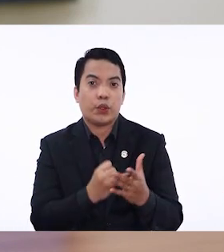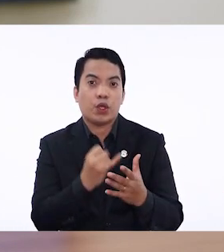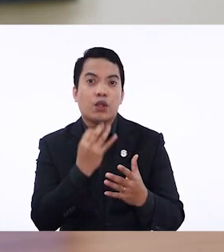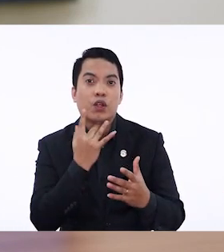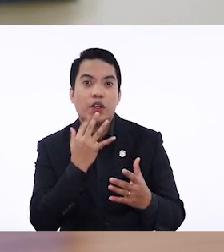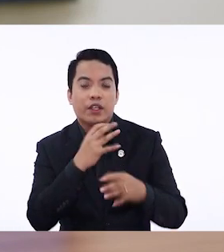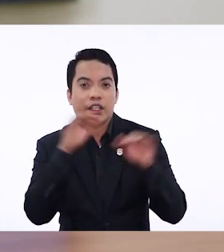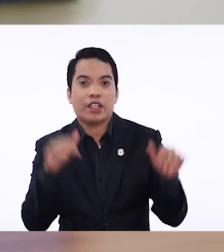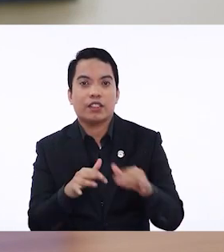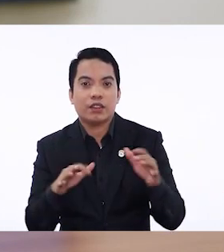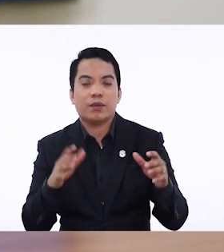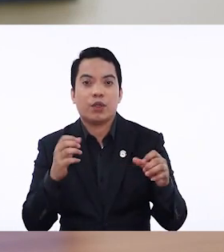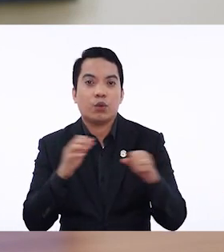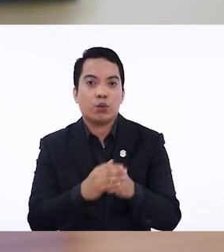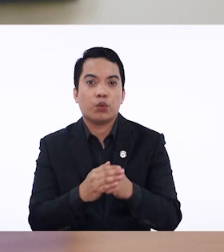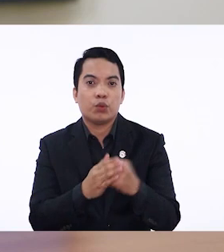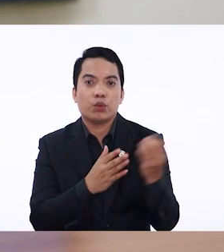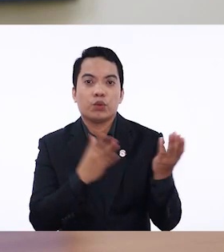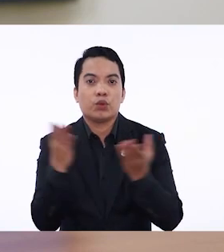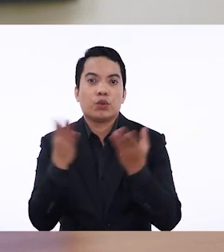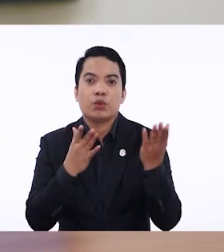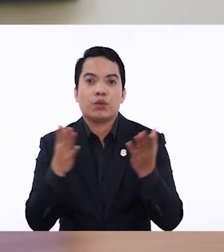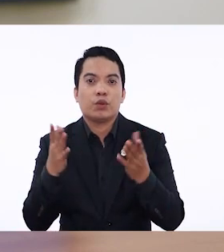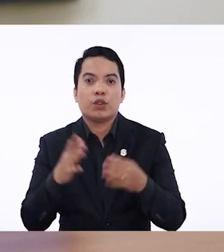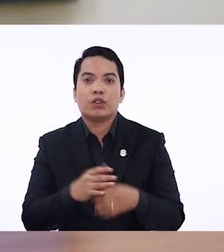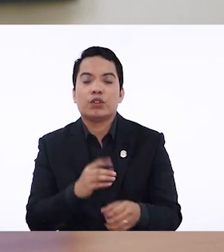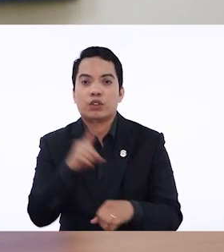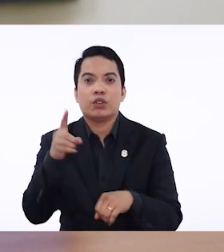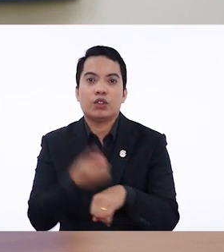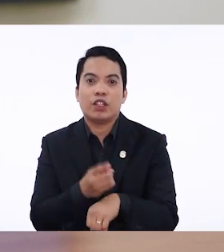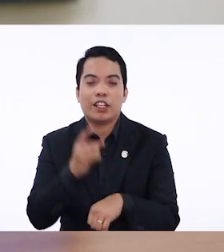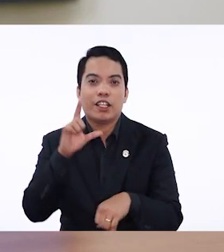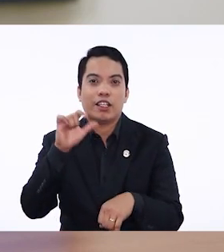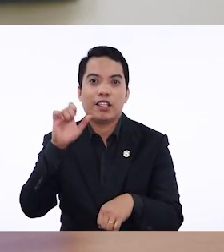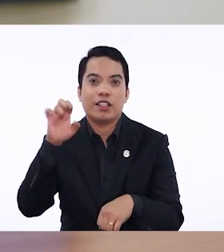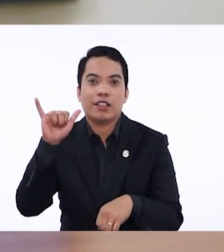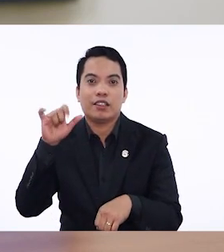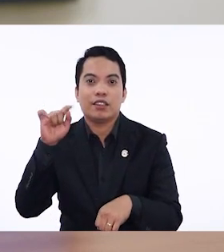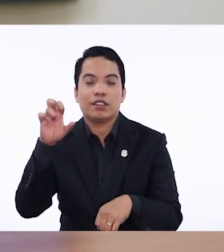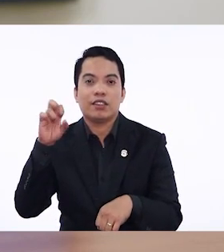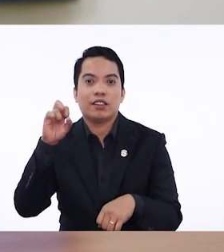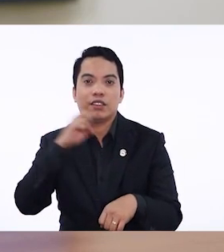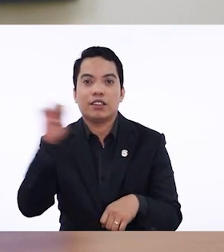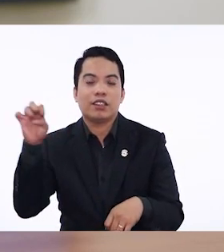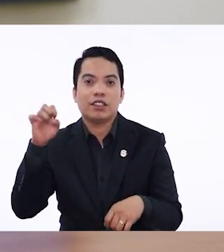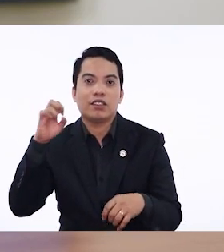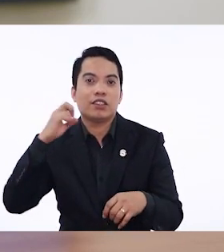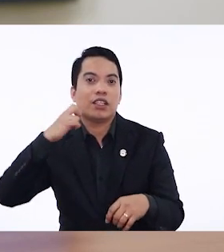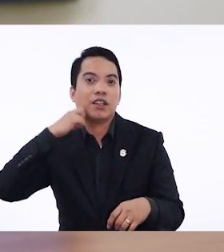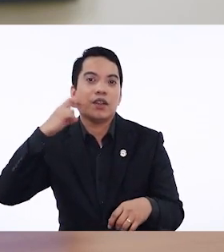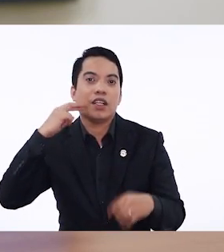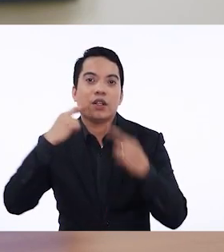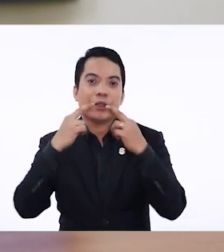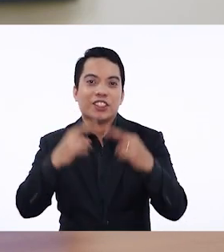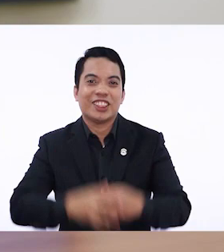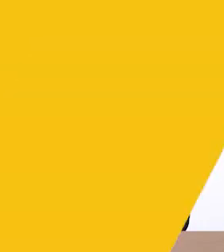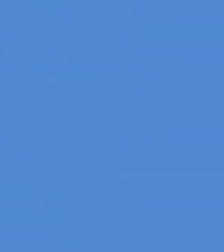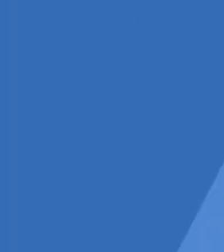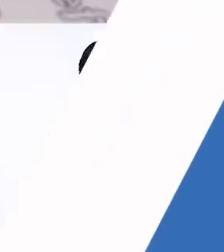mga nasa pagsamba ng kabataan sa distrito ng Leyte East. Si kapatid na LG Ebale ang magbabalita.